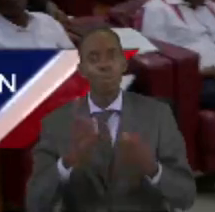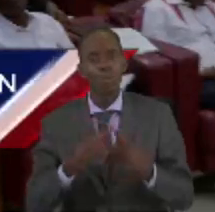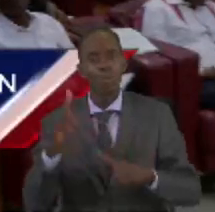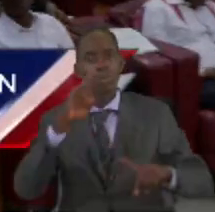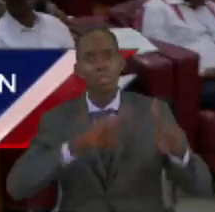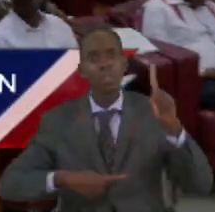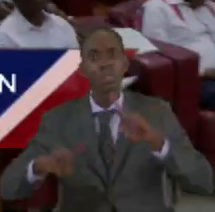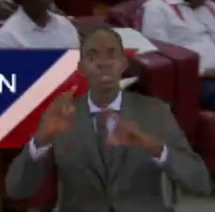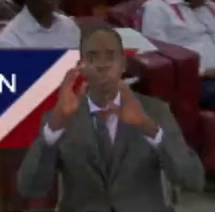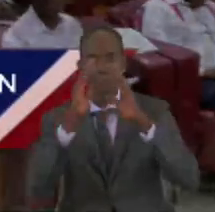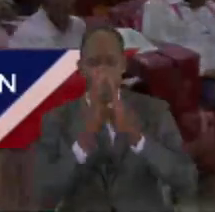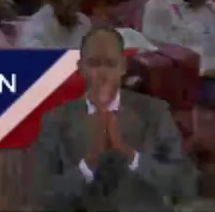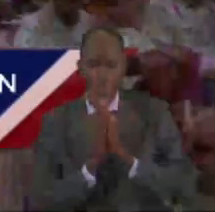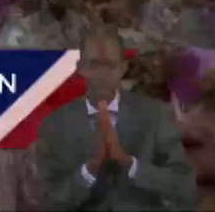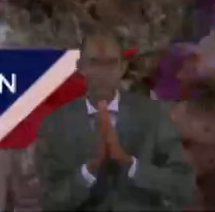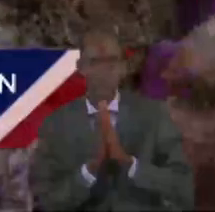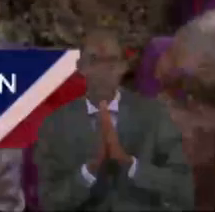Je dirais amen.